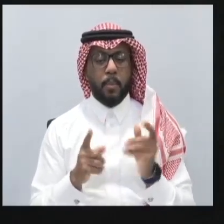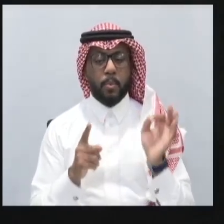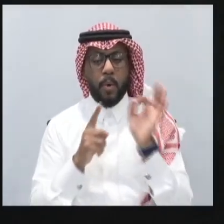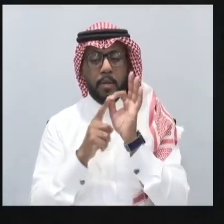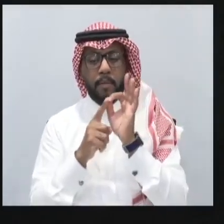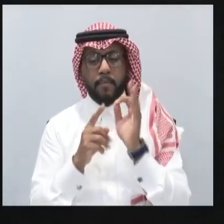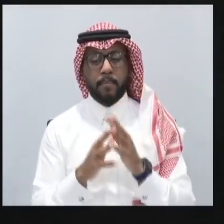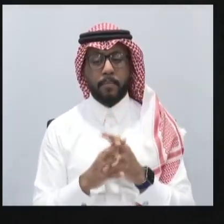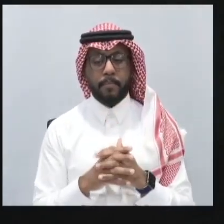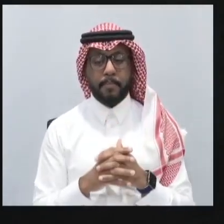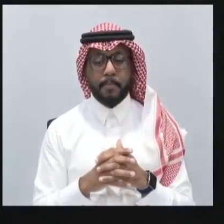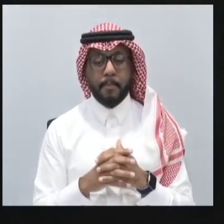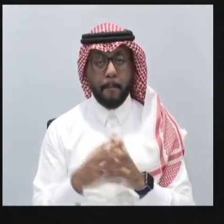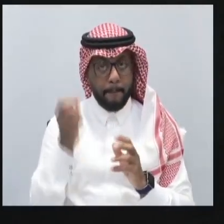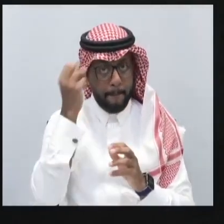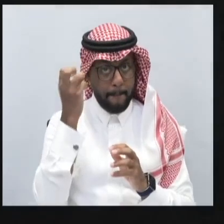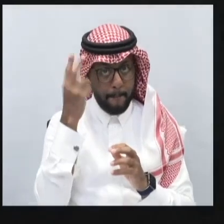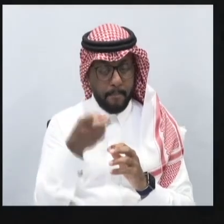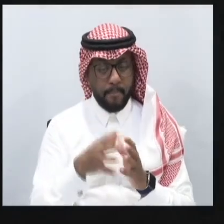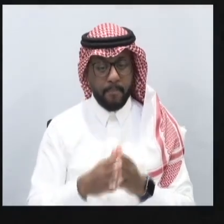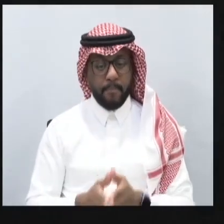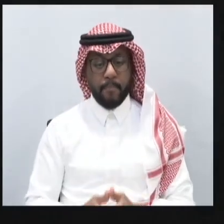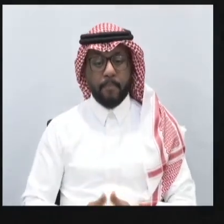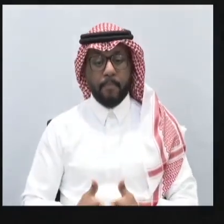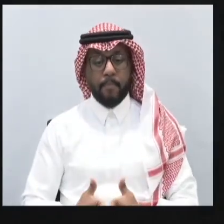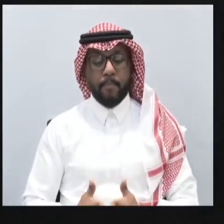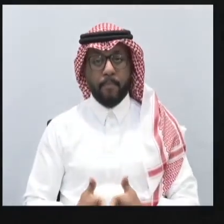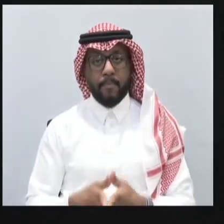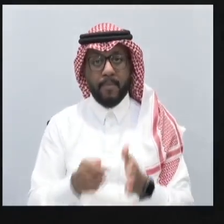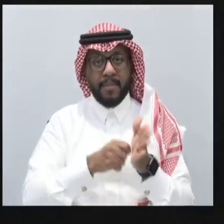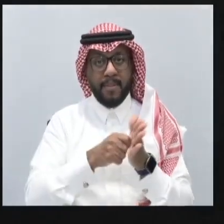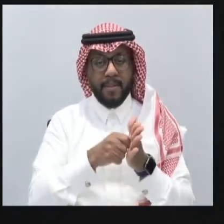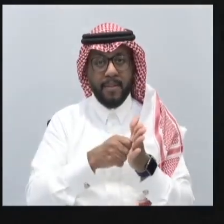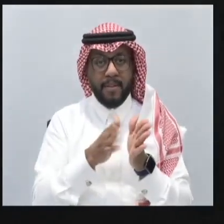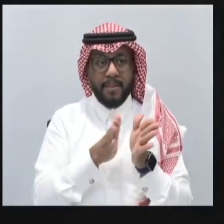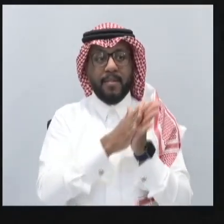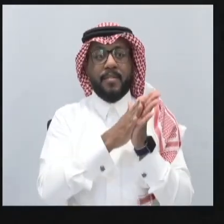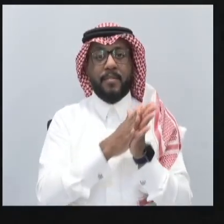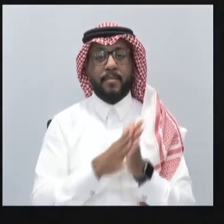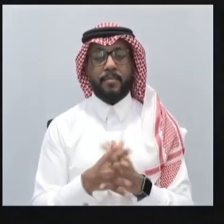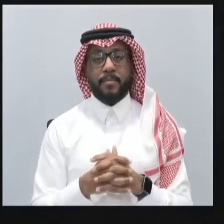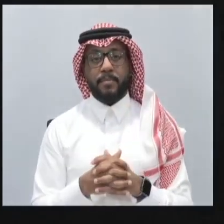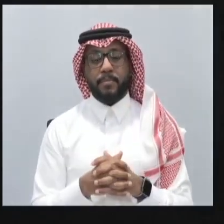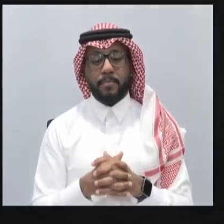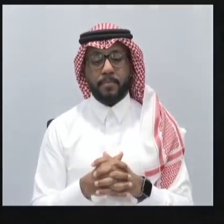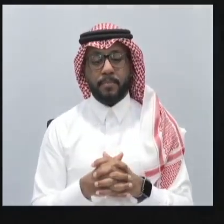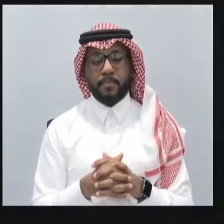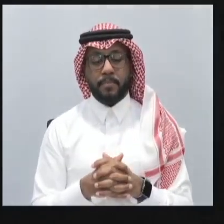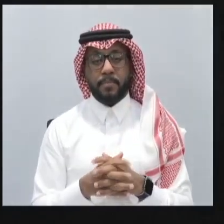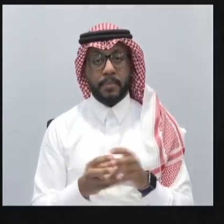النشاط نحتاج لماده لاصقه اللي هو صمغ او لصق